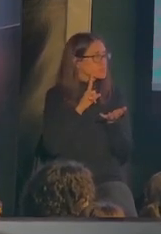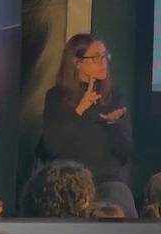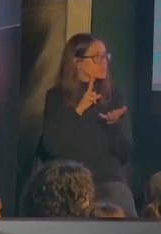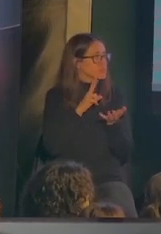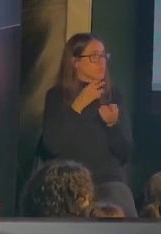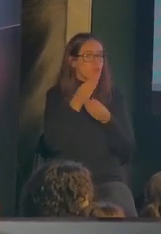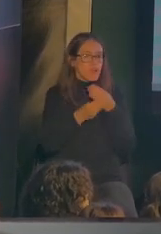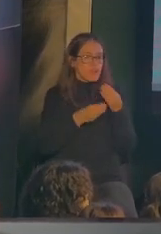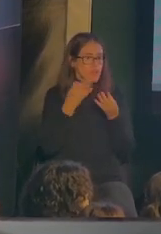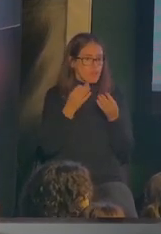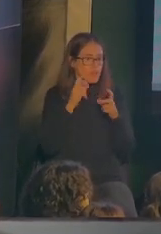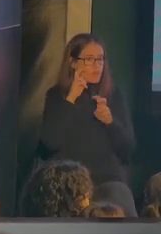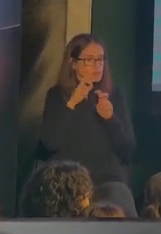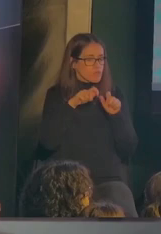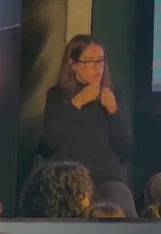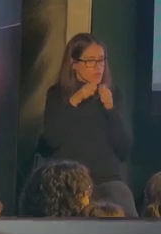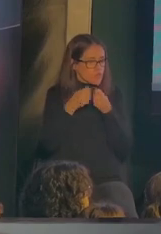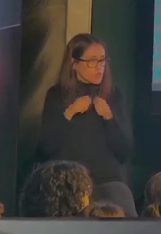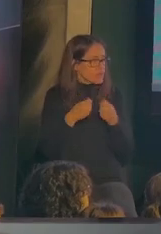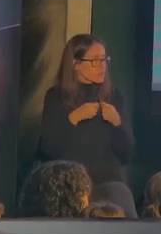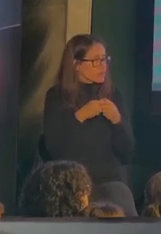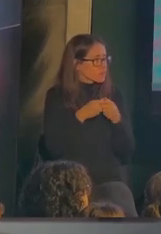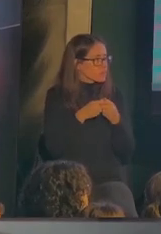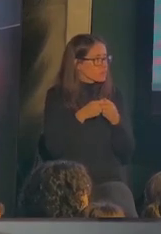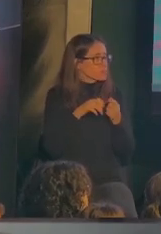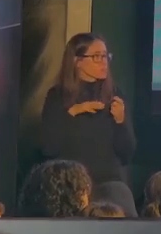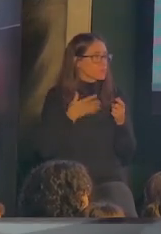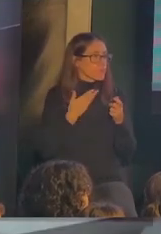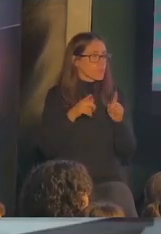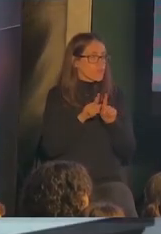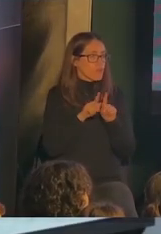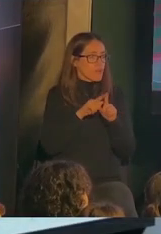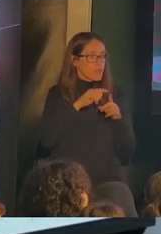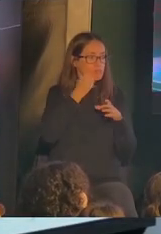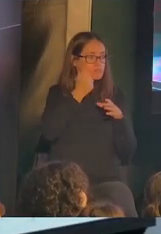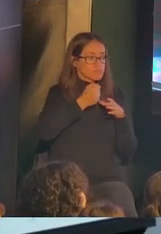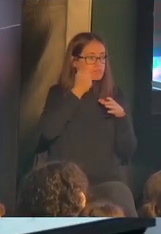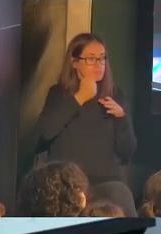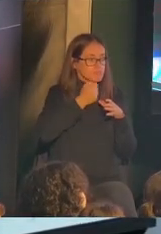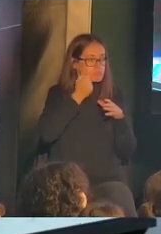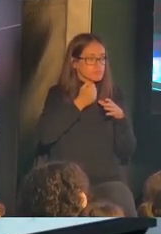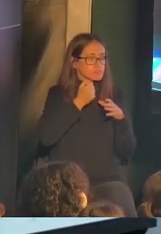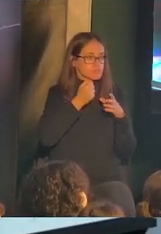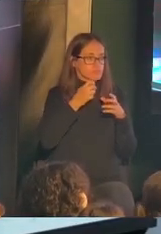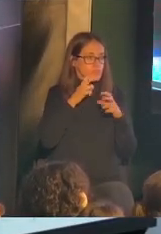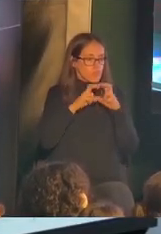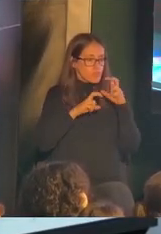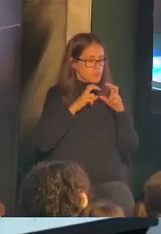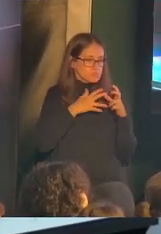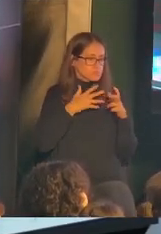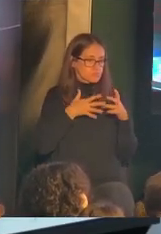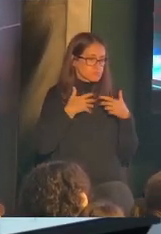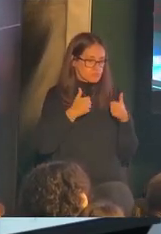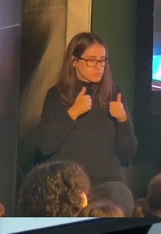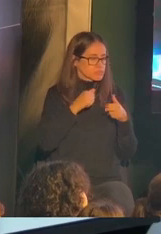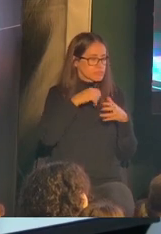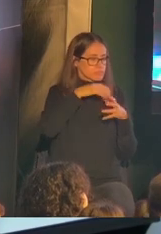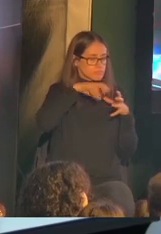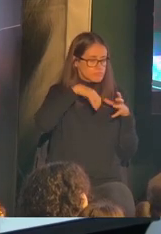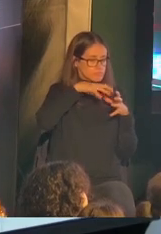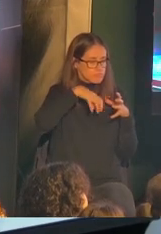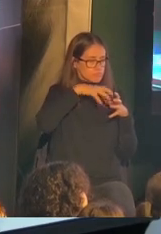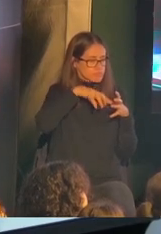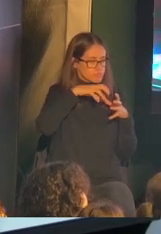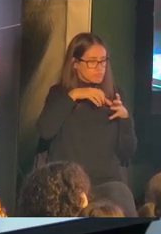trenquem l'estructura, vale? Ja sigui amb un termomix, amb un robot, amb un turmix, sí? O inclús amb